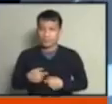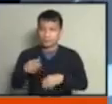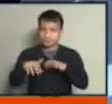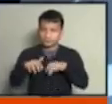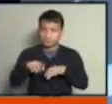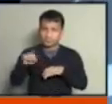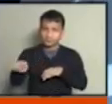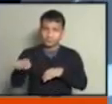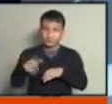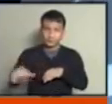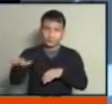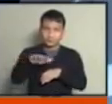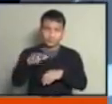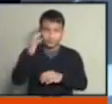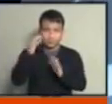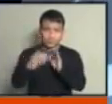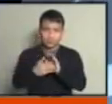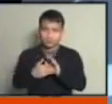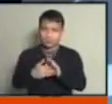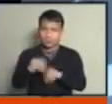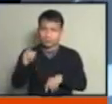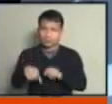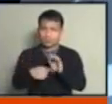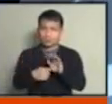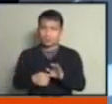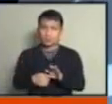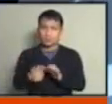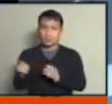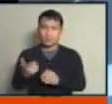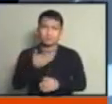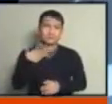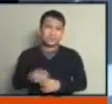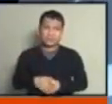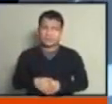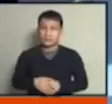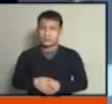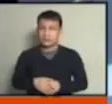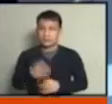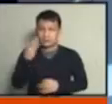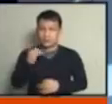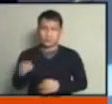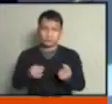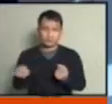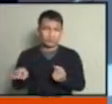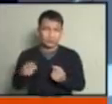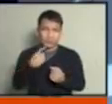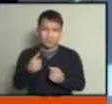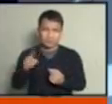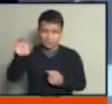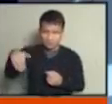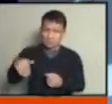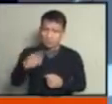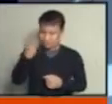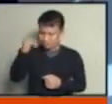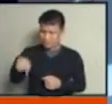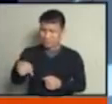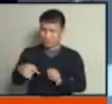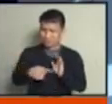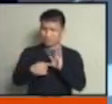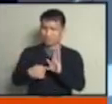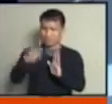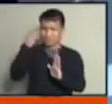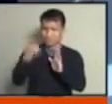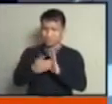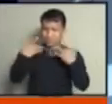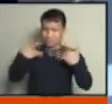chat. Itong mga picture dito na hindi ko na kailang tingnan pa, sir, ang lalaswa. Bakit niya nagawa ito? Hindi mo siningil si Mrs. Ba't ka nagpakita ng mga